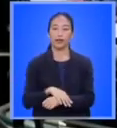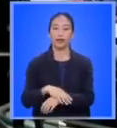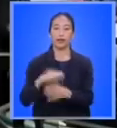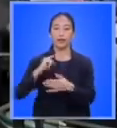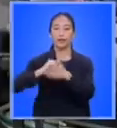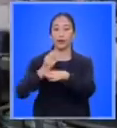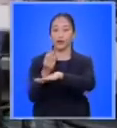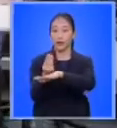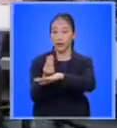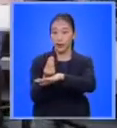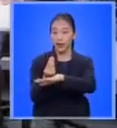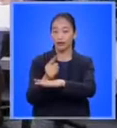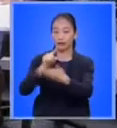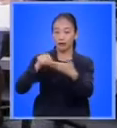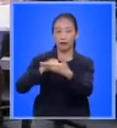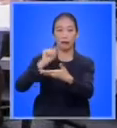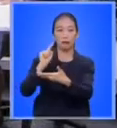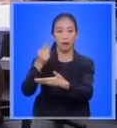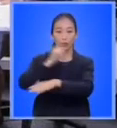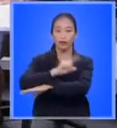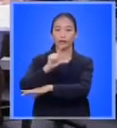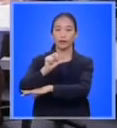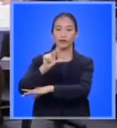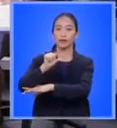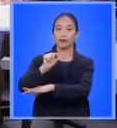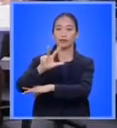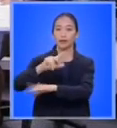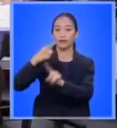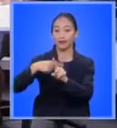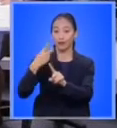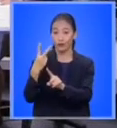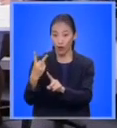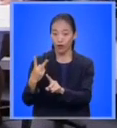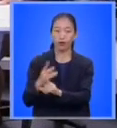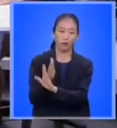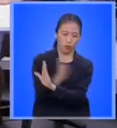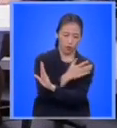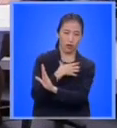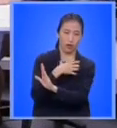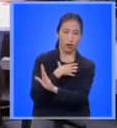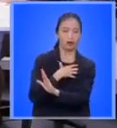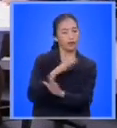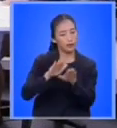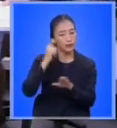ที่23กุมภาพันธ์นี้โดยจะใช้เวลา3วันในการอภิปรายครับ ครับขอบคุณคุณคัชชาพงษ์และทีมข่าวการเมืองครับ